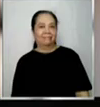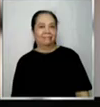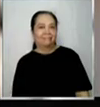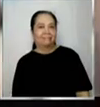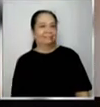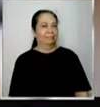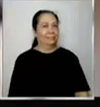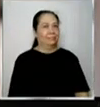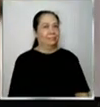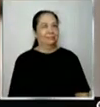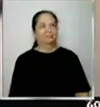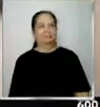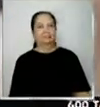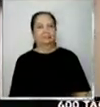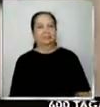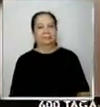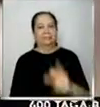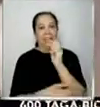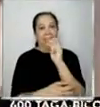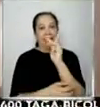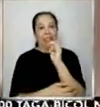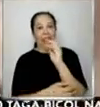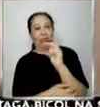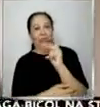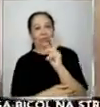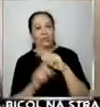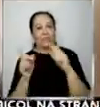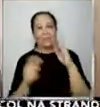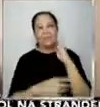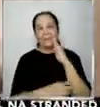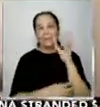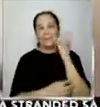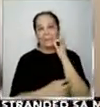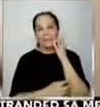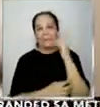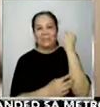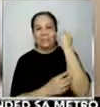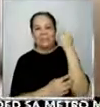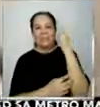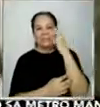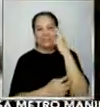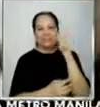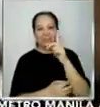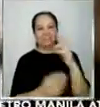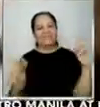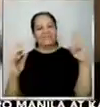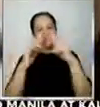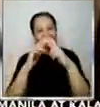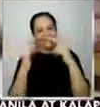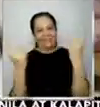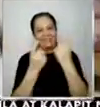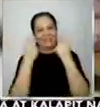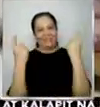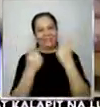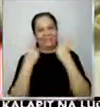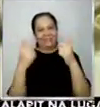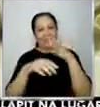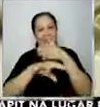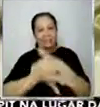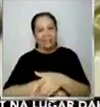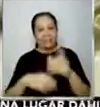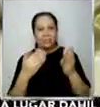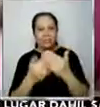Sa pagtitiktok, idinaani na Barbie Forteza at Jack Roberto ang kanilang reunion celebration. Matapos ang halos tatlong buwang